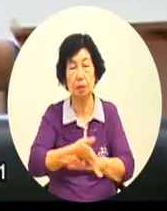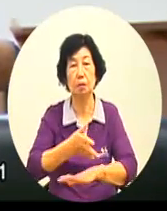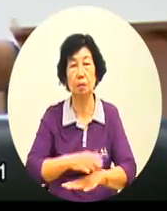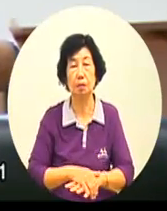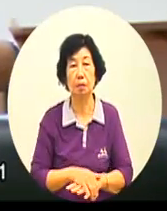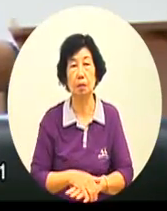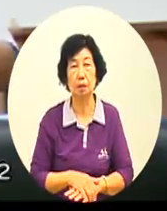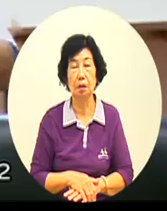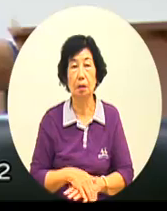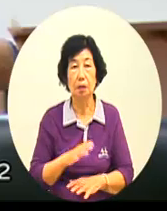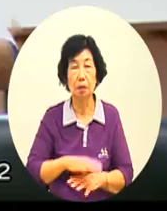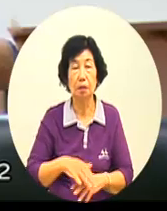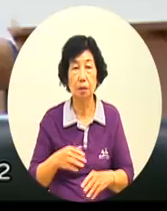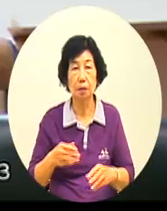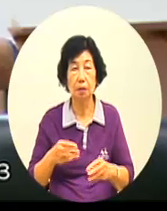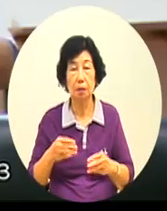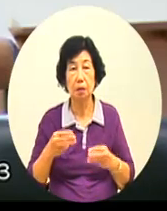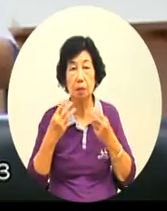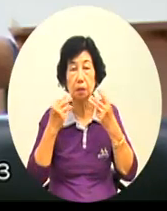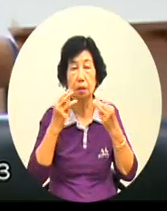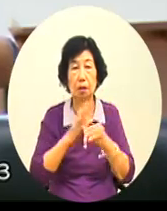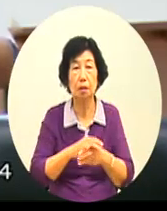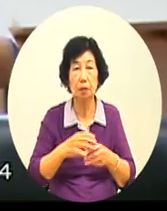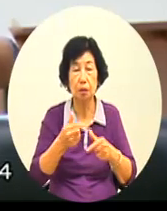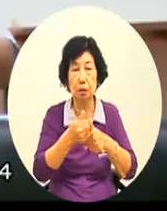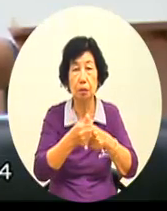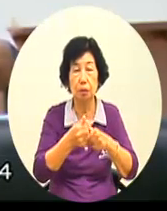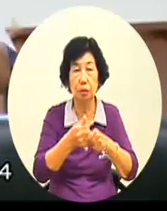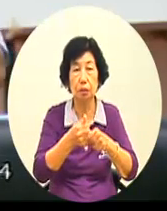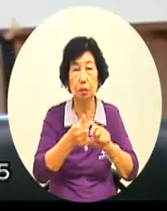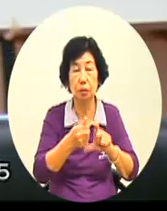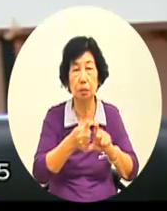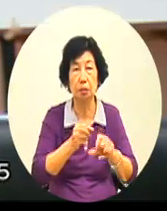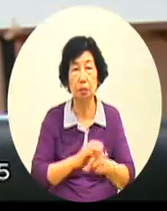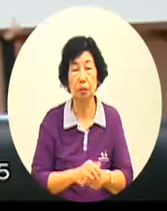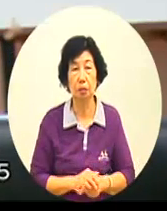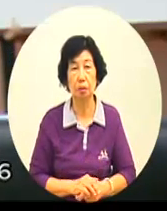有一个营区嘛哈， 赵康， 对，